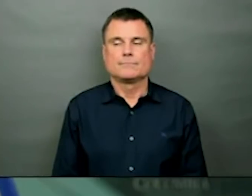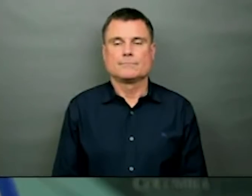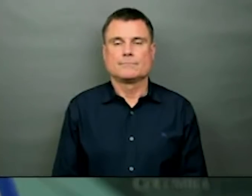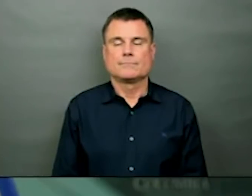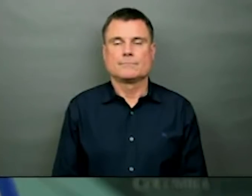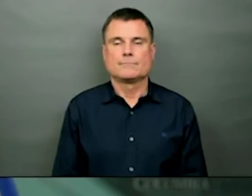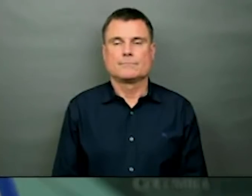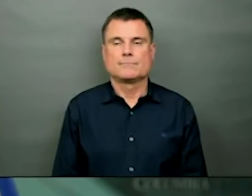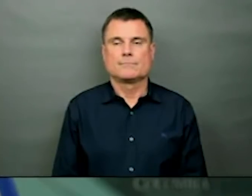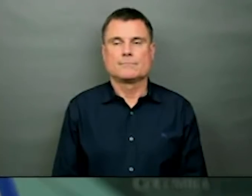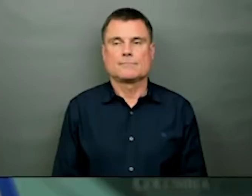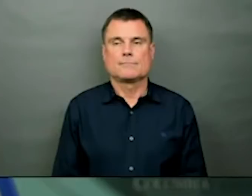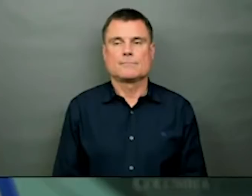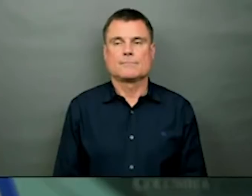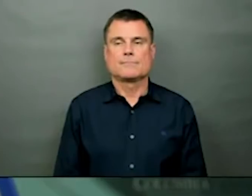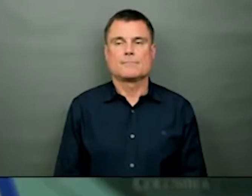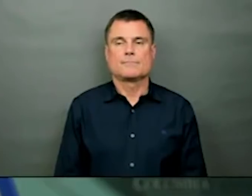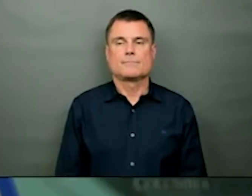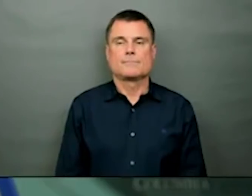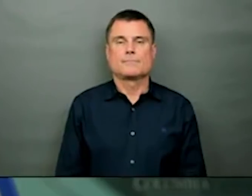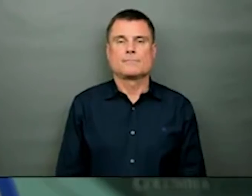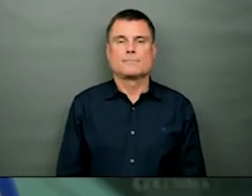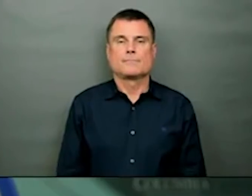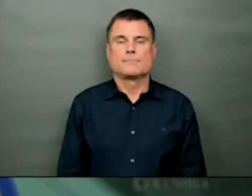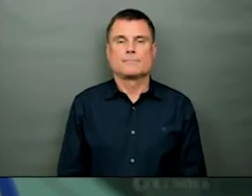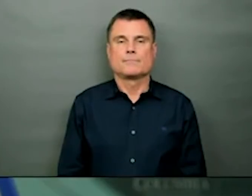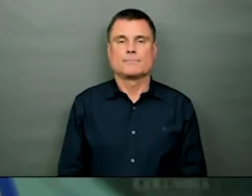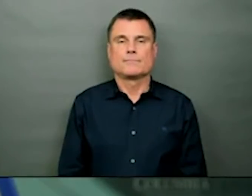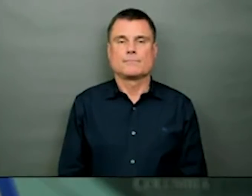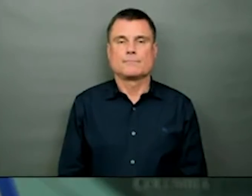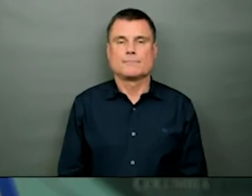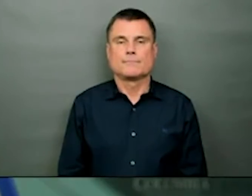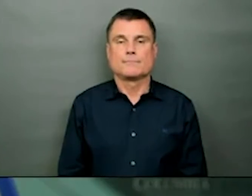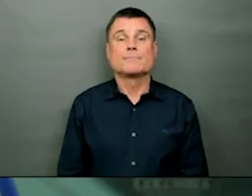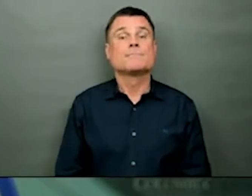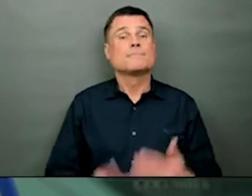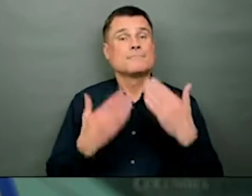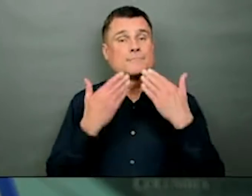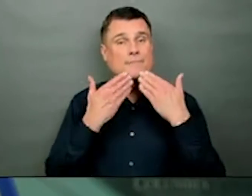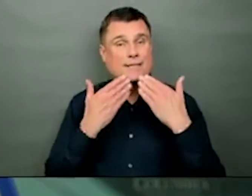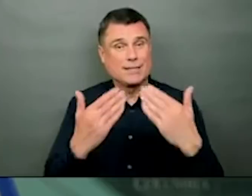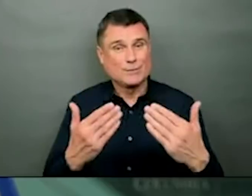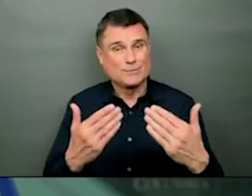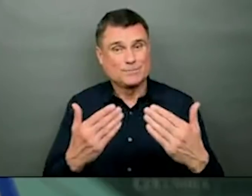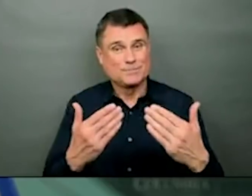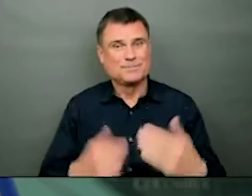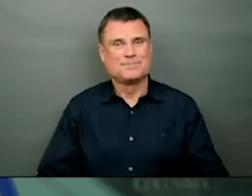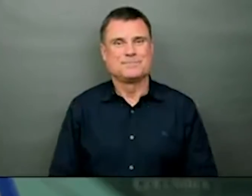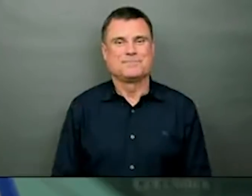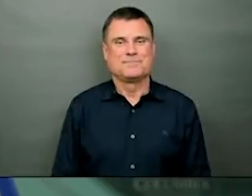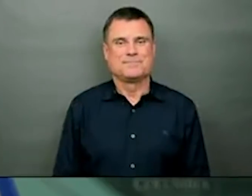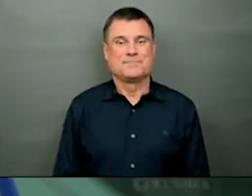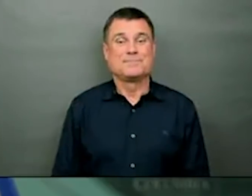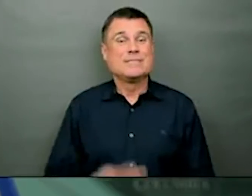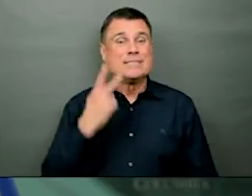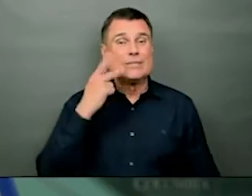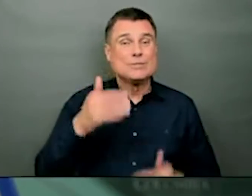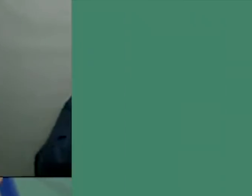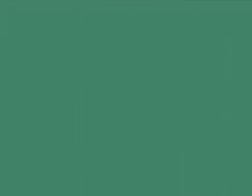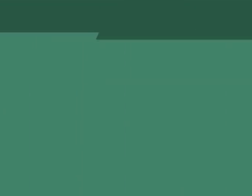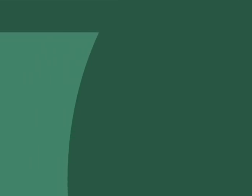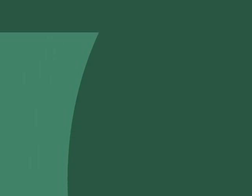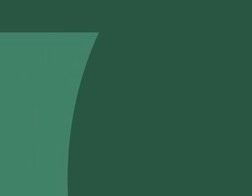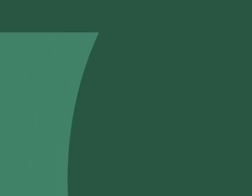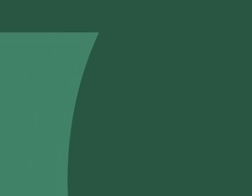on continue de donner des deuxièmes doses aux gens. Merci beaucoup. Thank you very much. We'll see you on Tuesday.